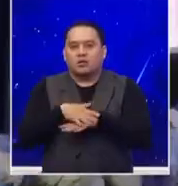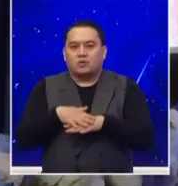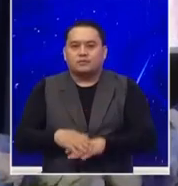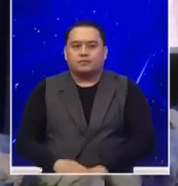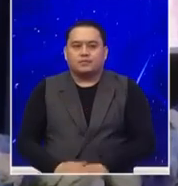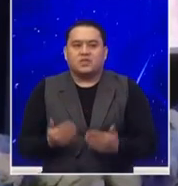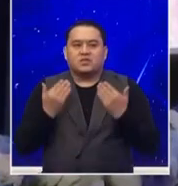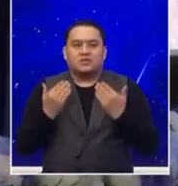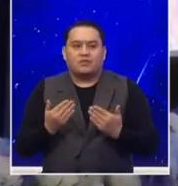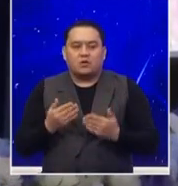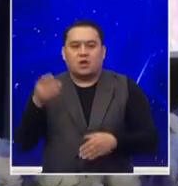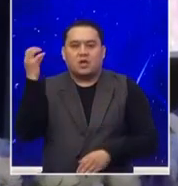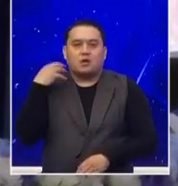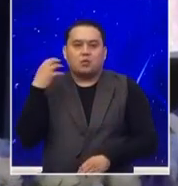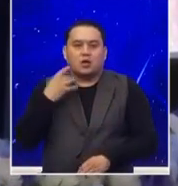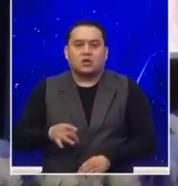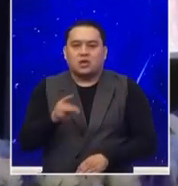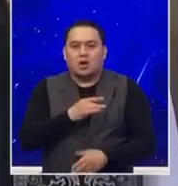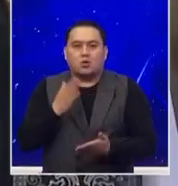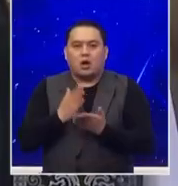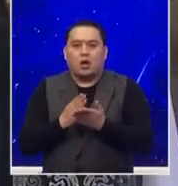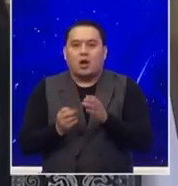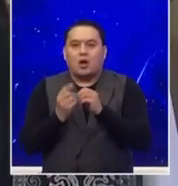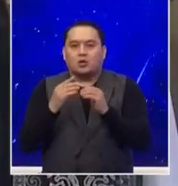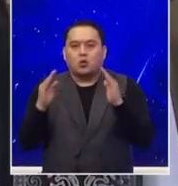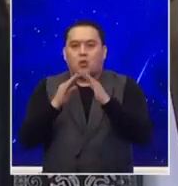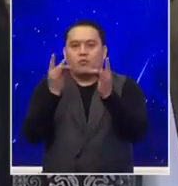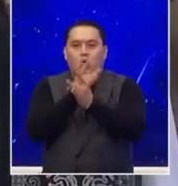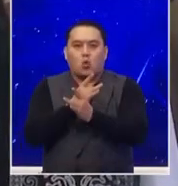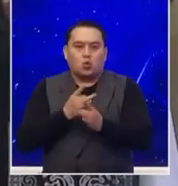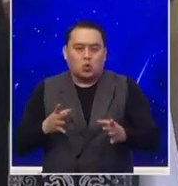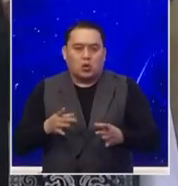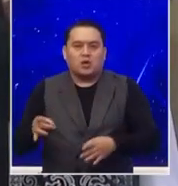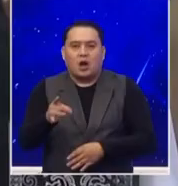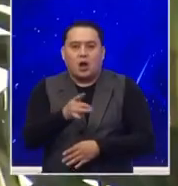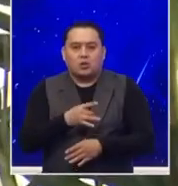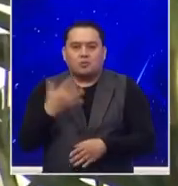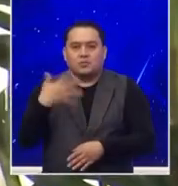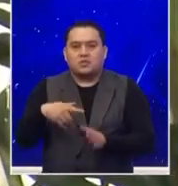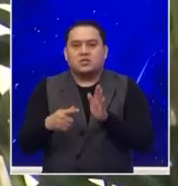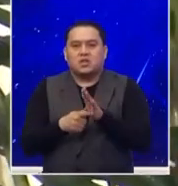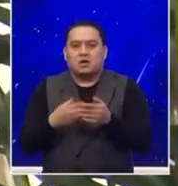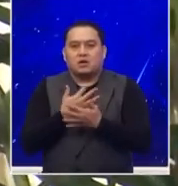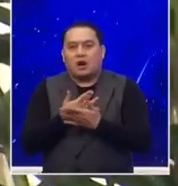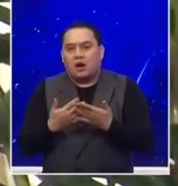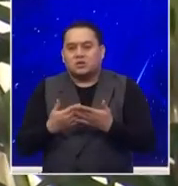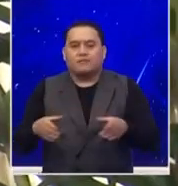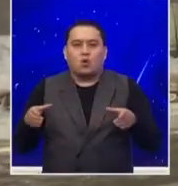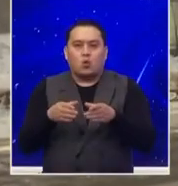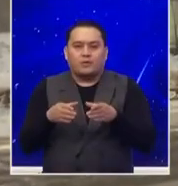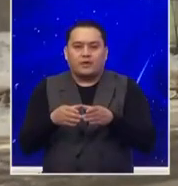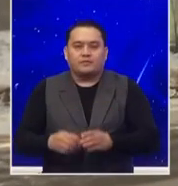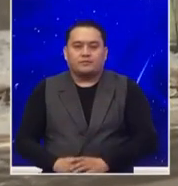В настоящее время в Кербулакском районе действуют 11 домов культуры. Жителям района доступно 57 разнообразных кружков.